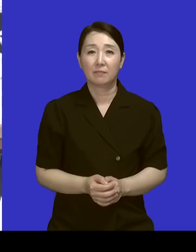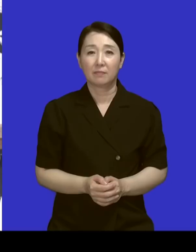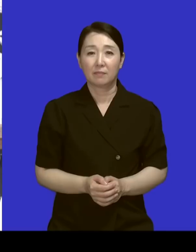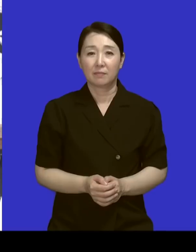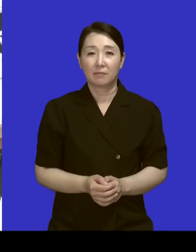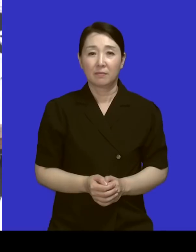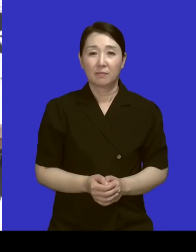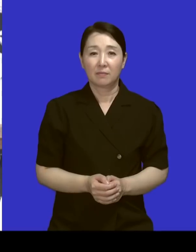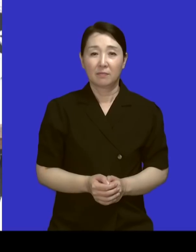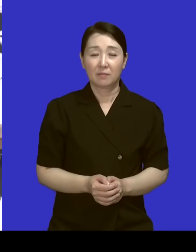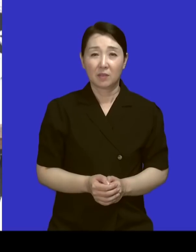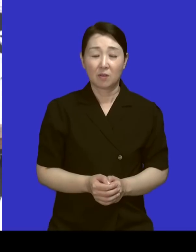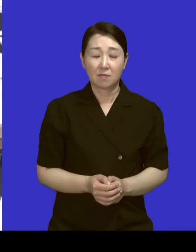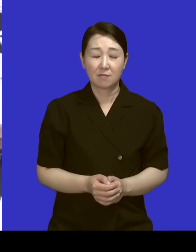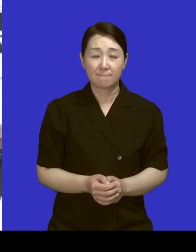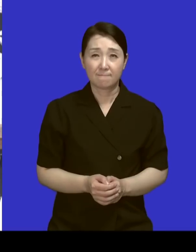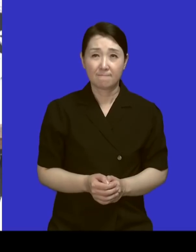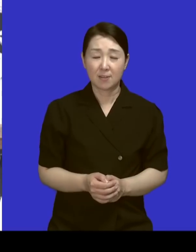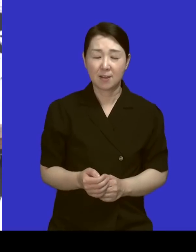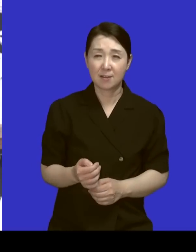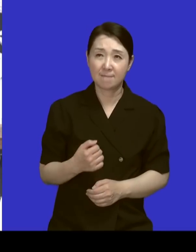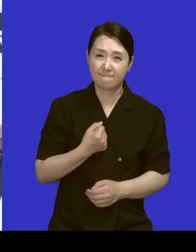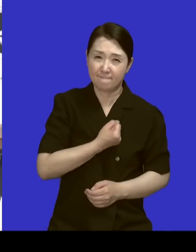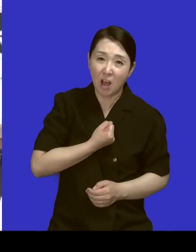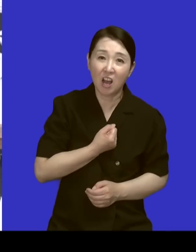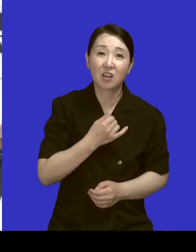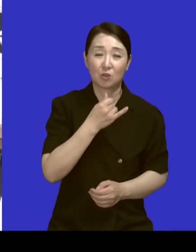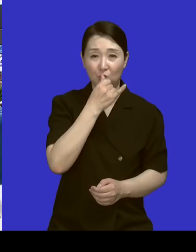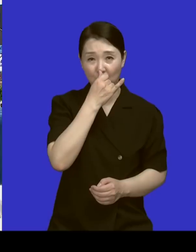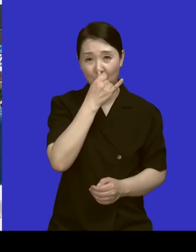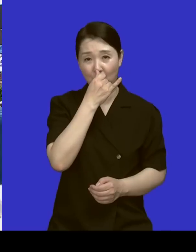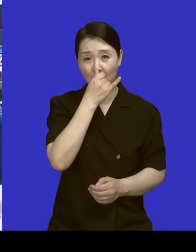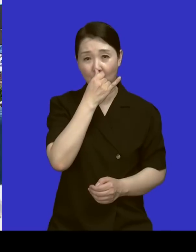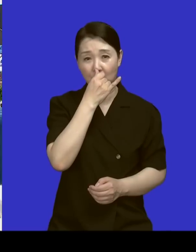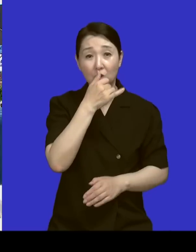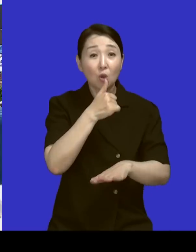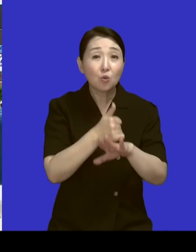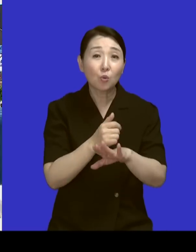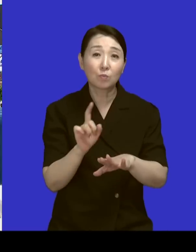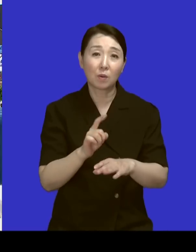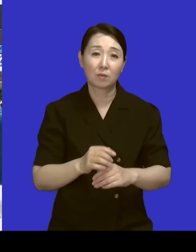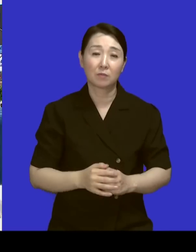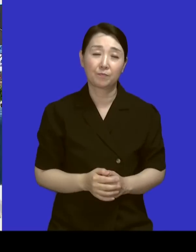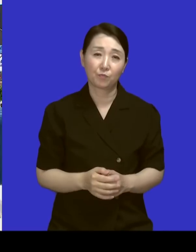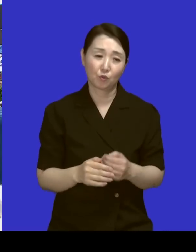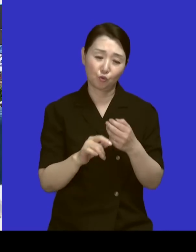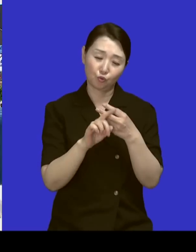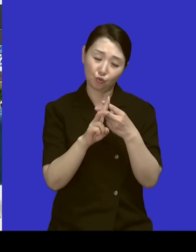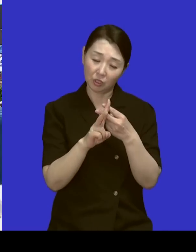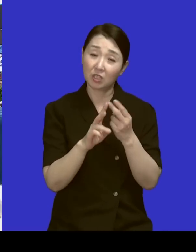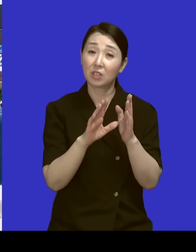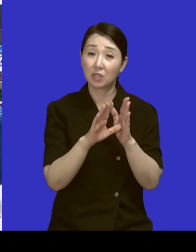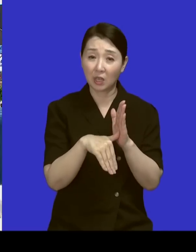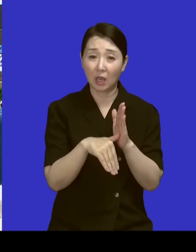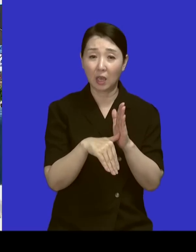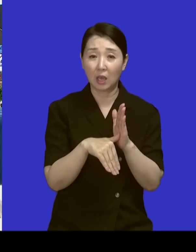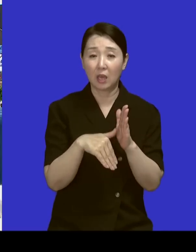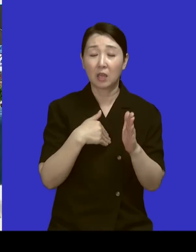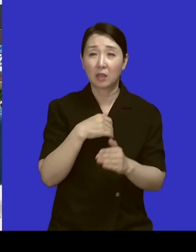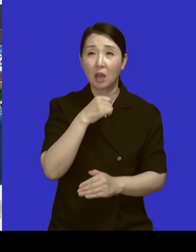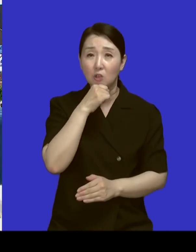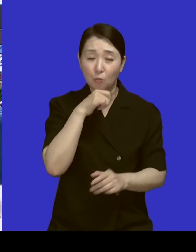뭐 한마디로 뭐 도끼를 좀 품으신 예. 그런 느낌인데 그래서 어떻게 하셨어요? 중학교 2학년 때 제 평균